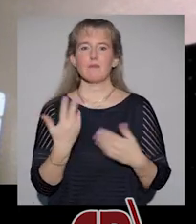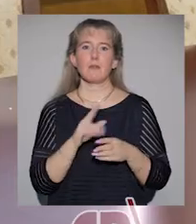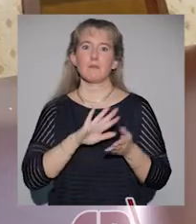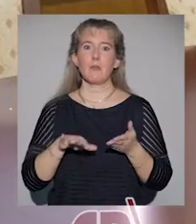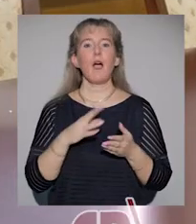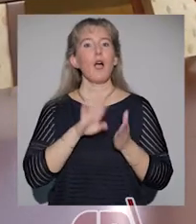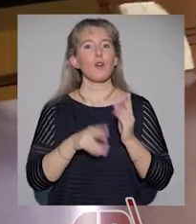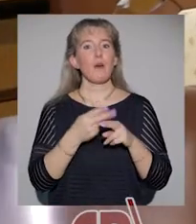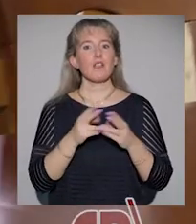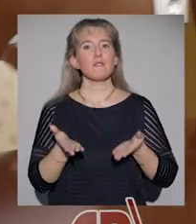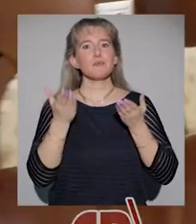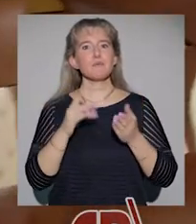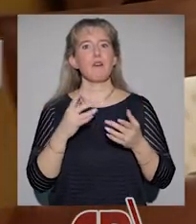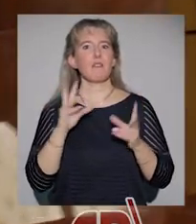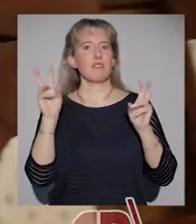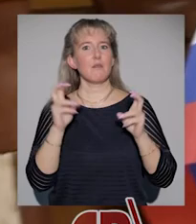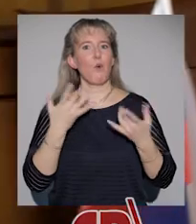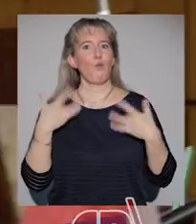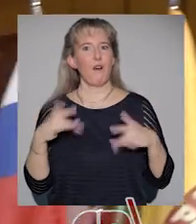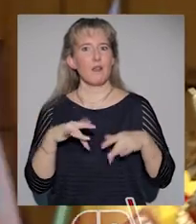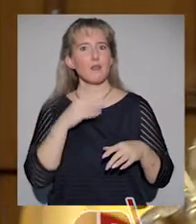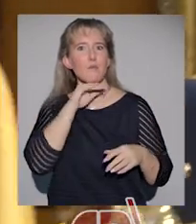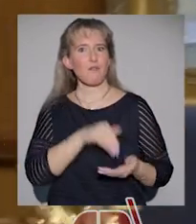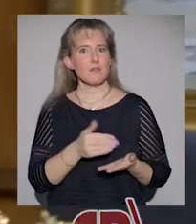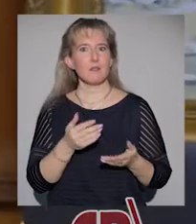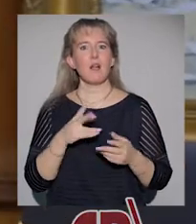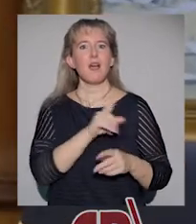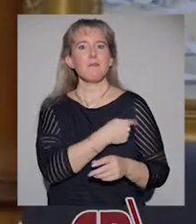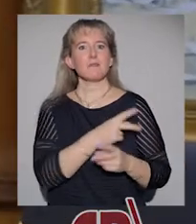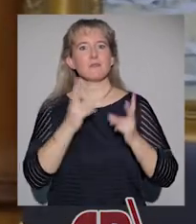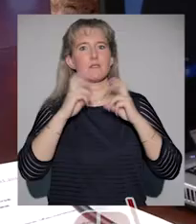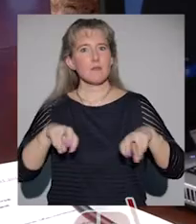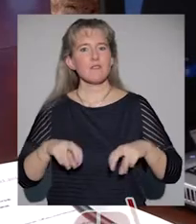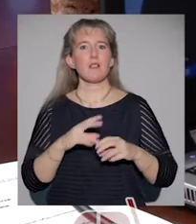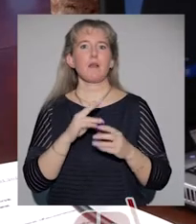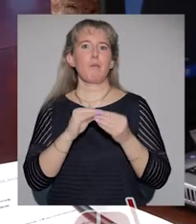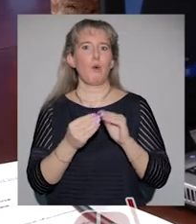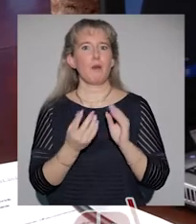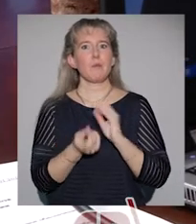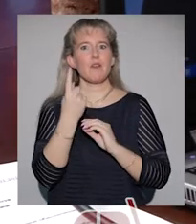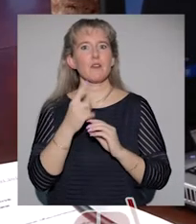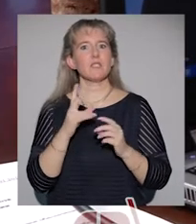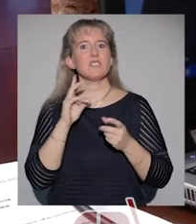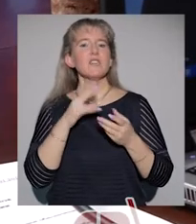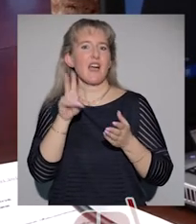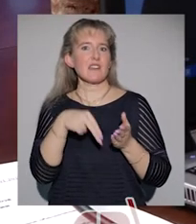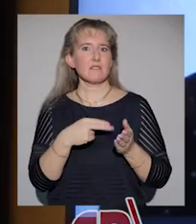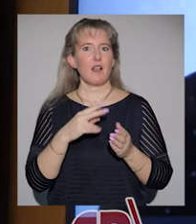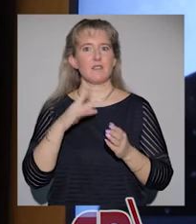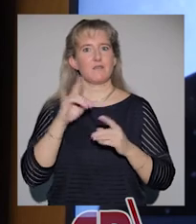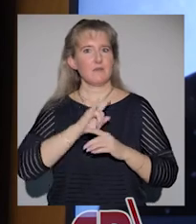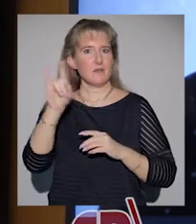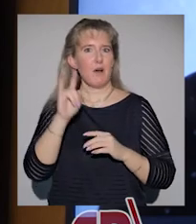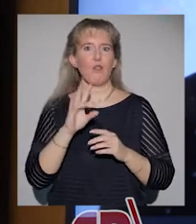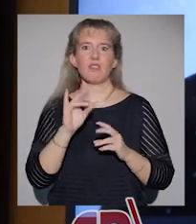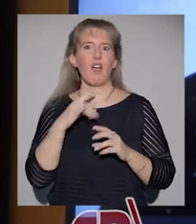здоровья. Кроме того, поднимались темы увольнения профессионалов, медосвидетельствования летного состава, проблемы, возникающие в связи с регистрацией